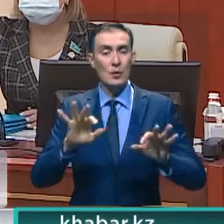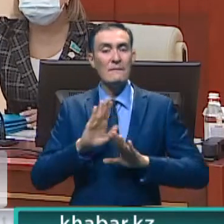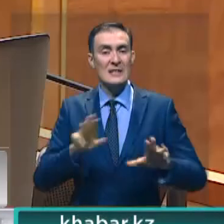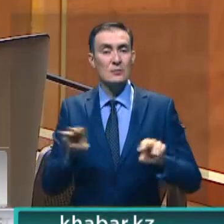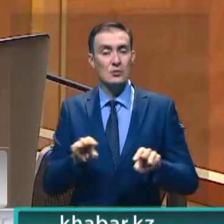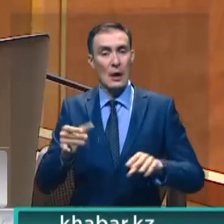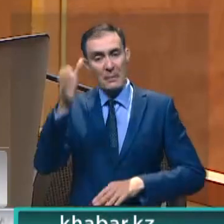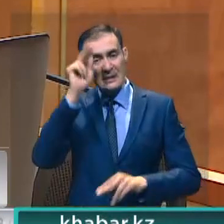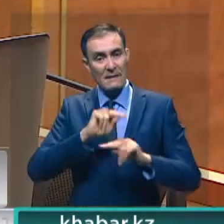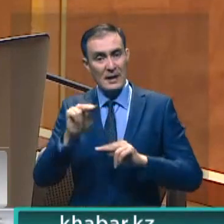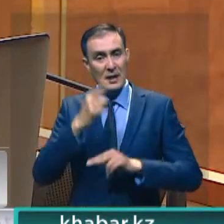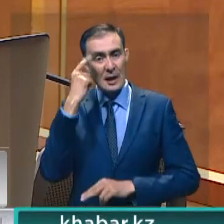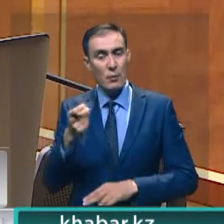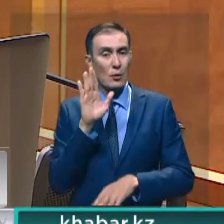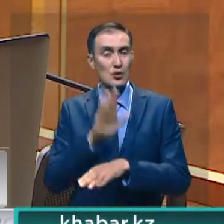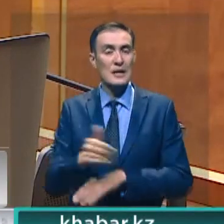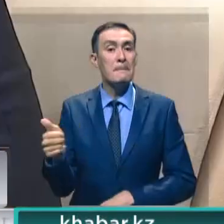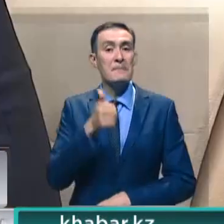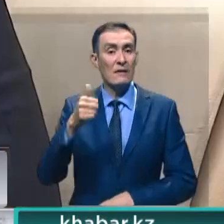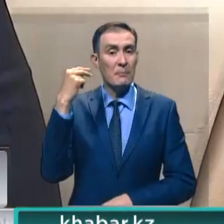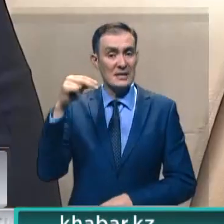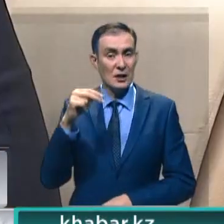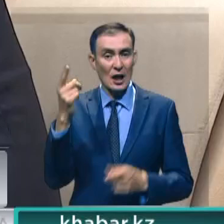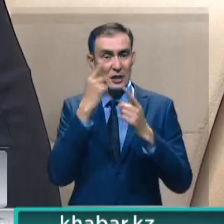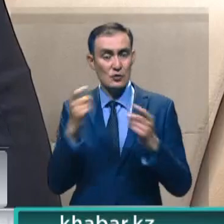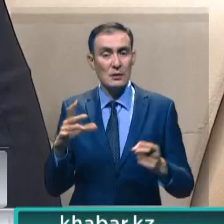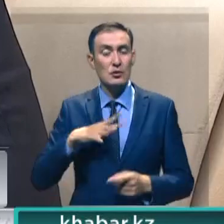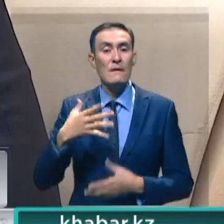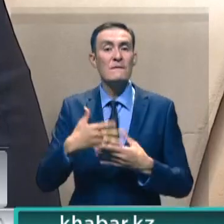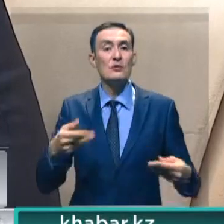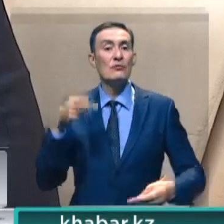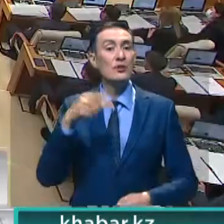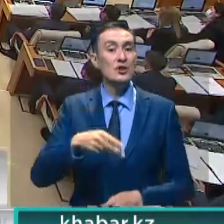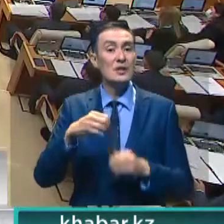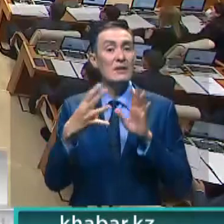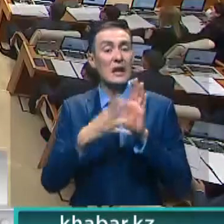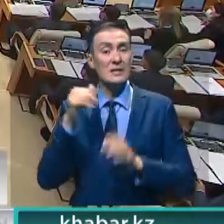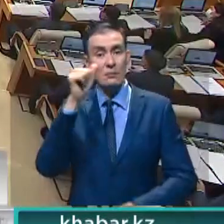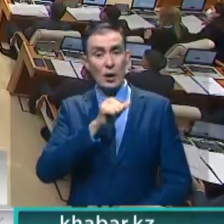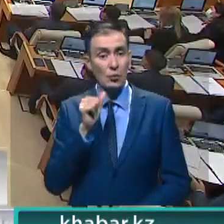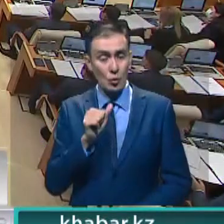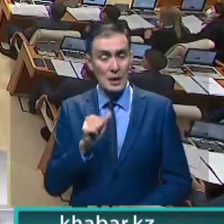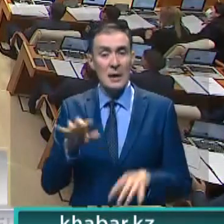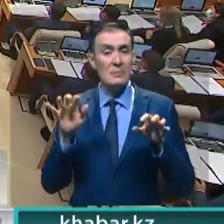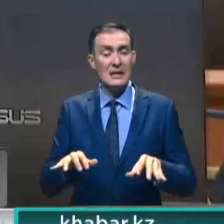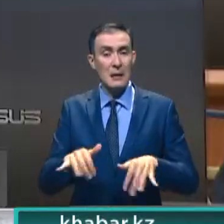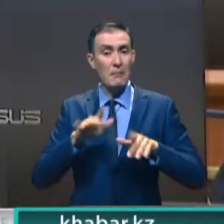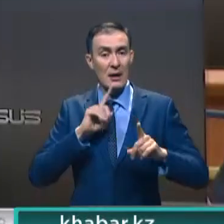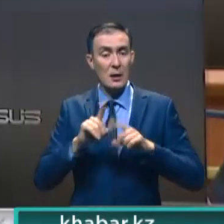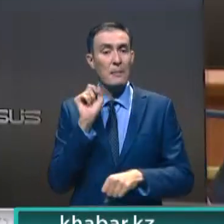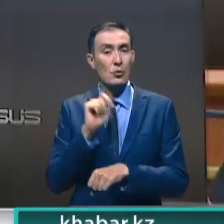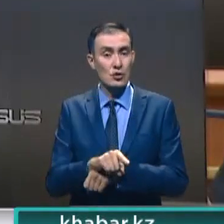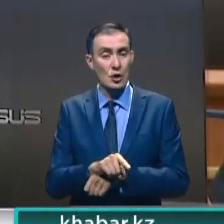вице-министру образования, что это поручение первого президента, озвученное еще весной 2019 году. Председатель палаты